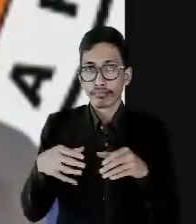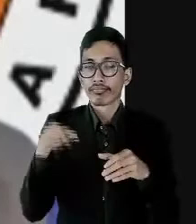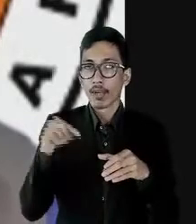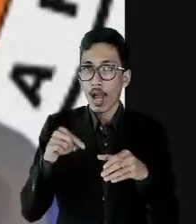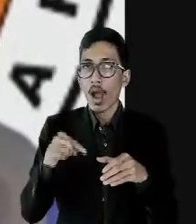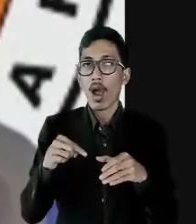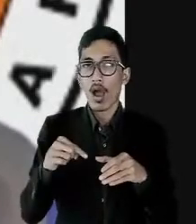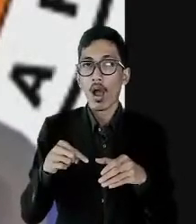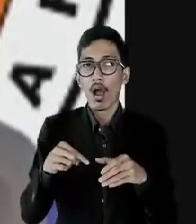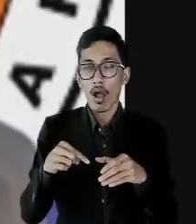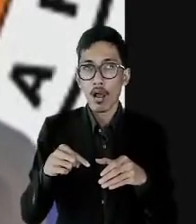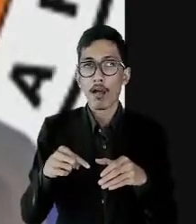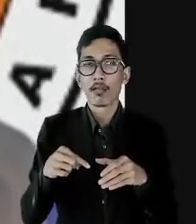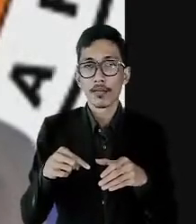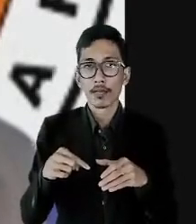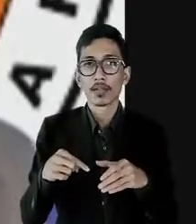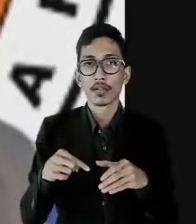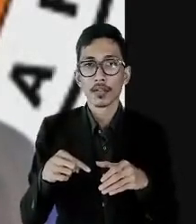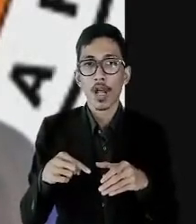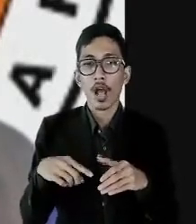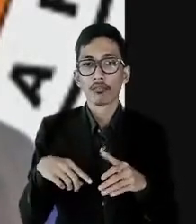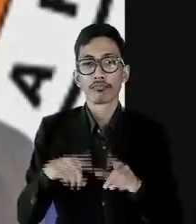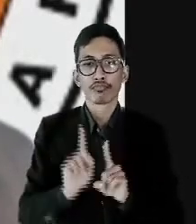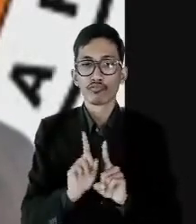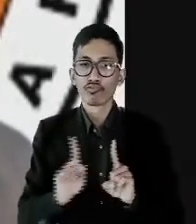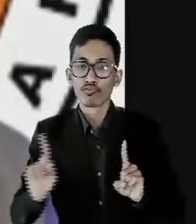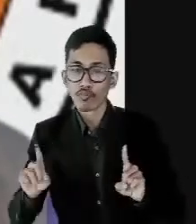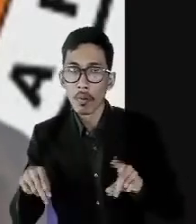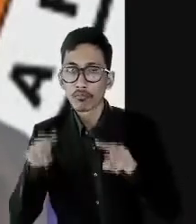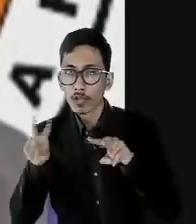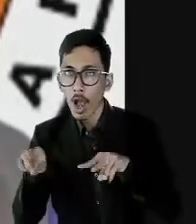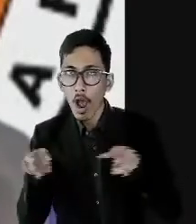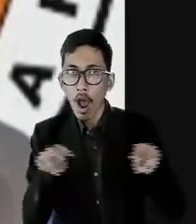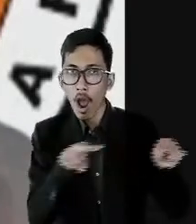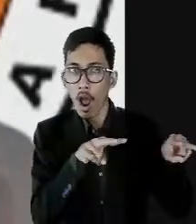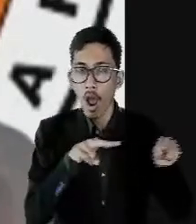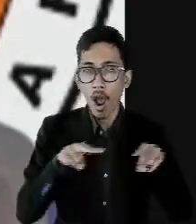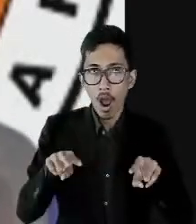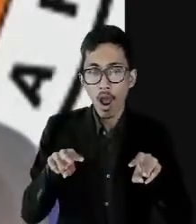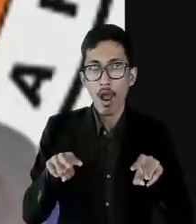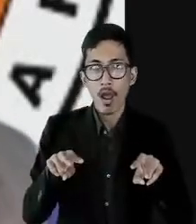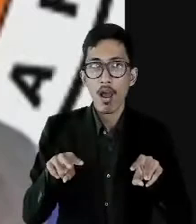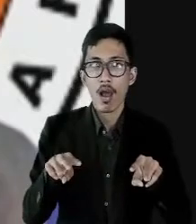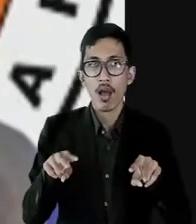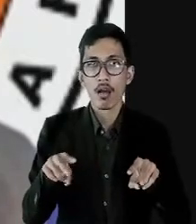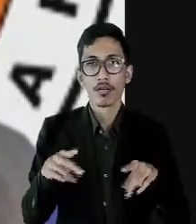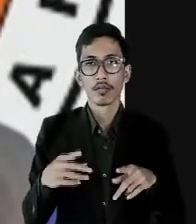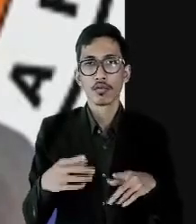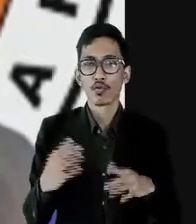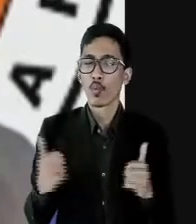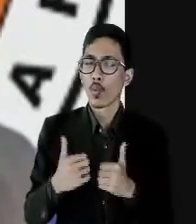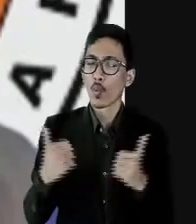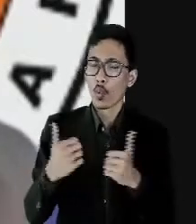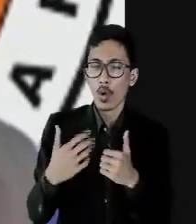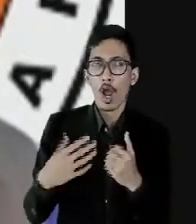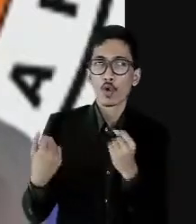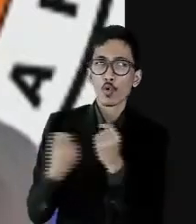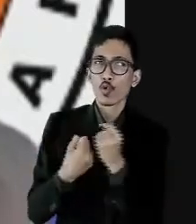klaster-klaster penyelenggaraan PON ini. Dan ini sungguh luar biasa, kami melakukan dukungan